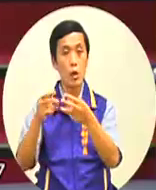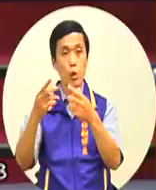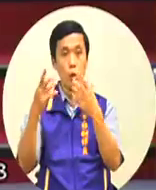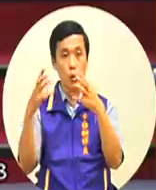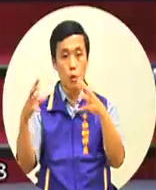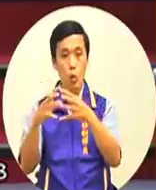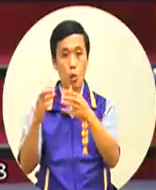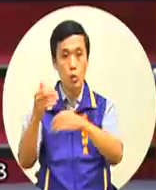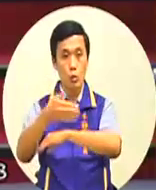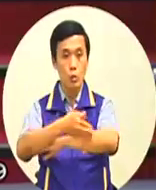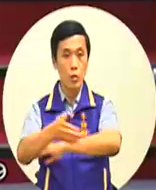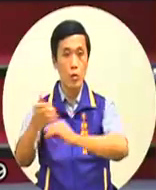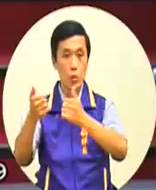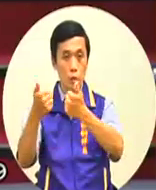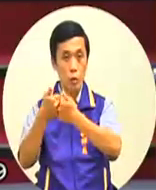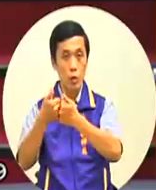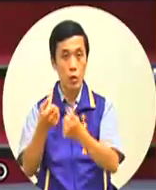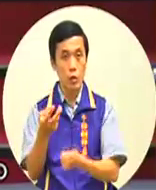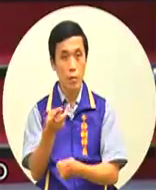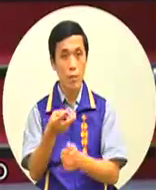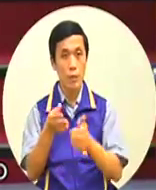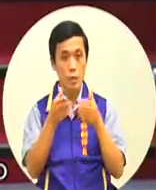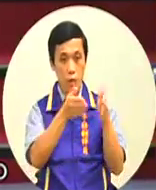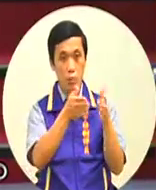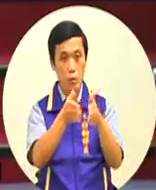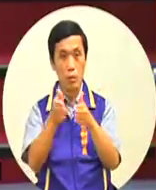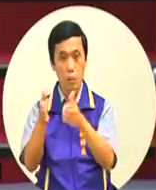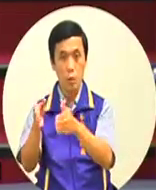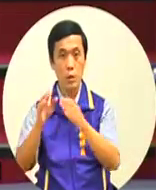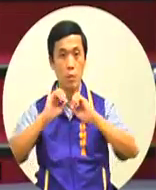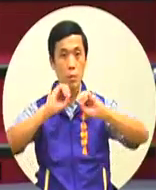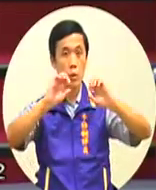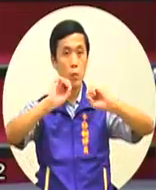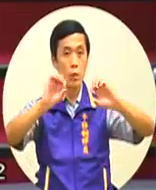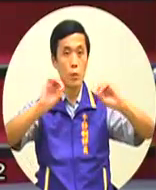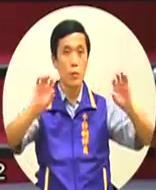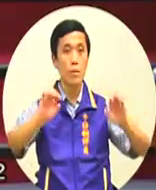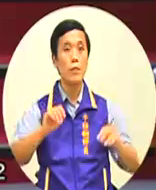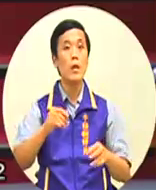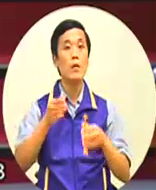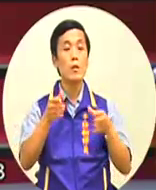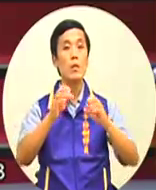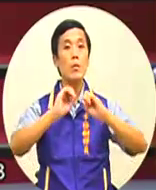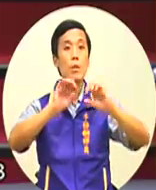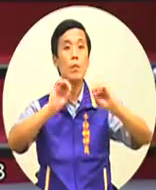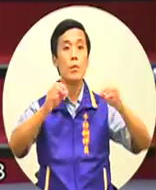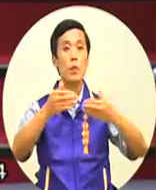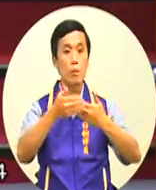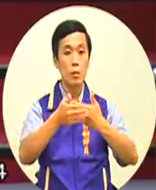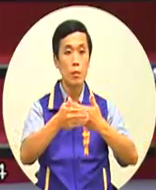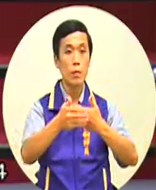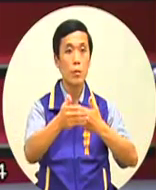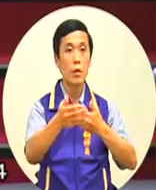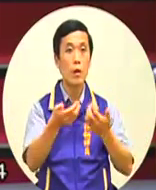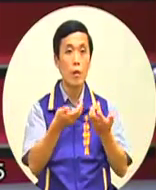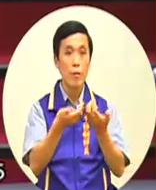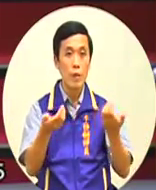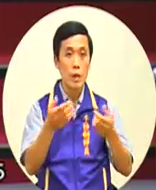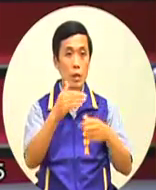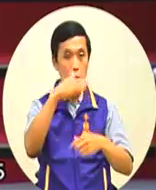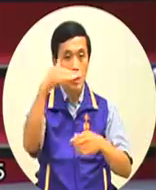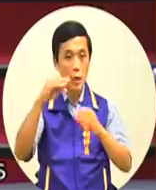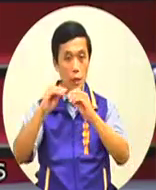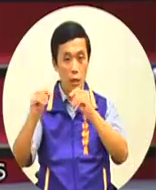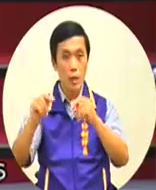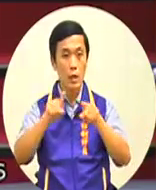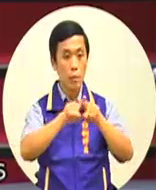这样彻底的做宣导，因为在宣导的当中也不要分说山地平地的原